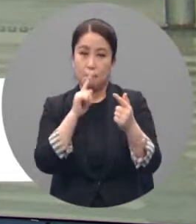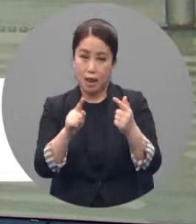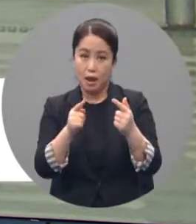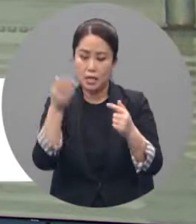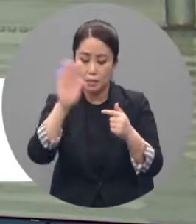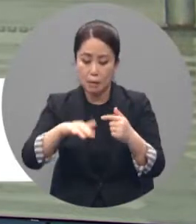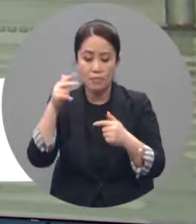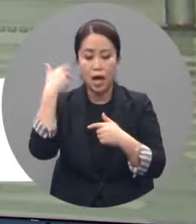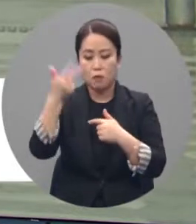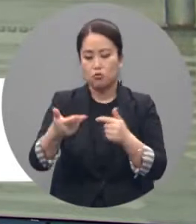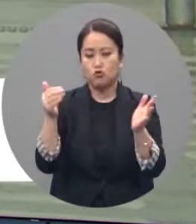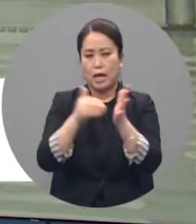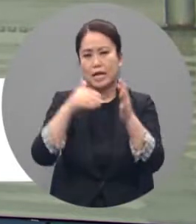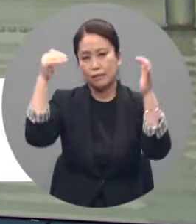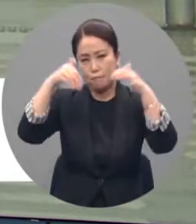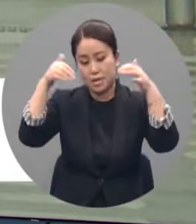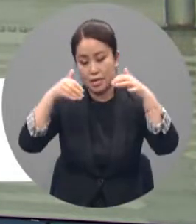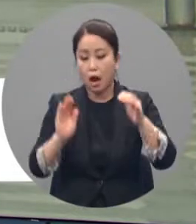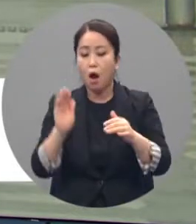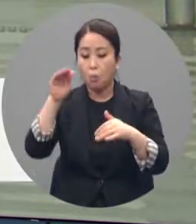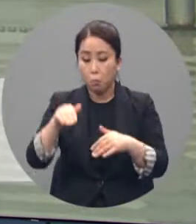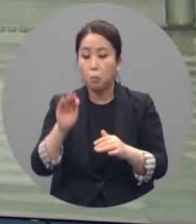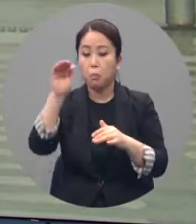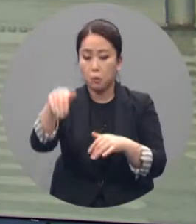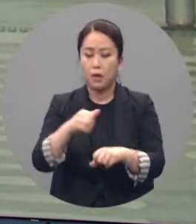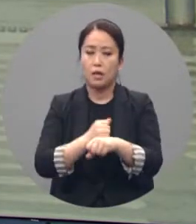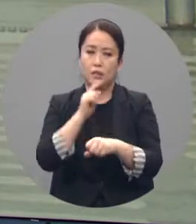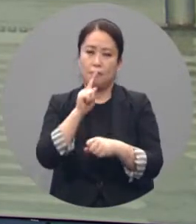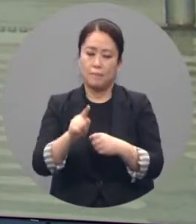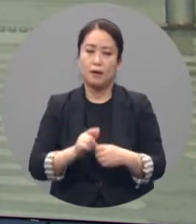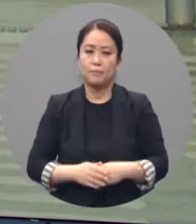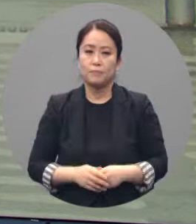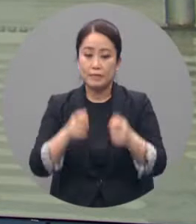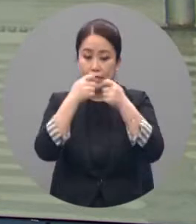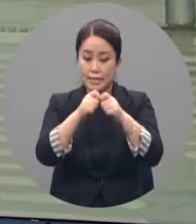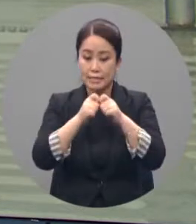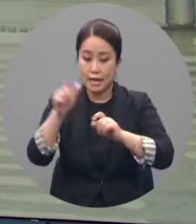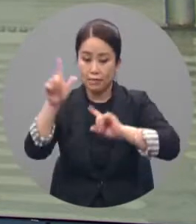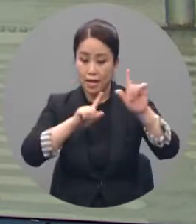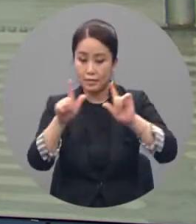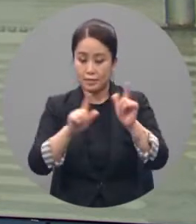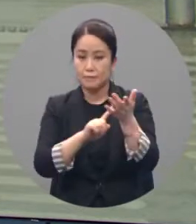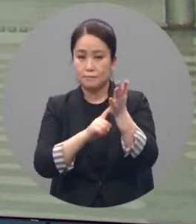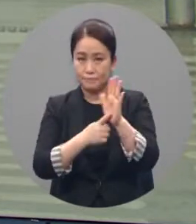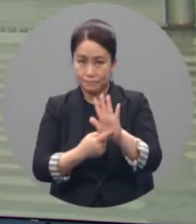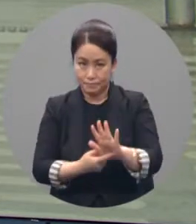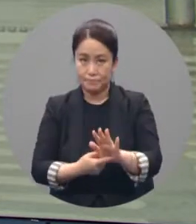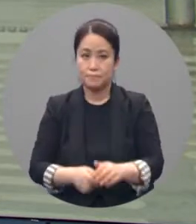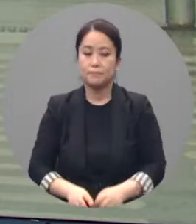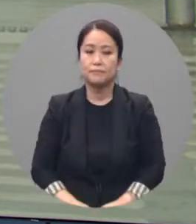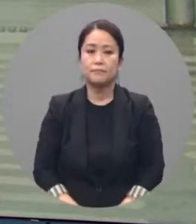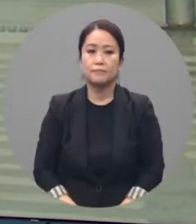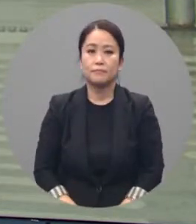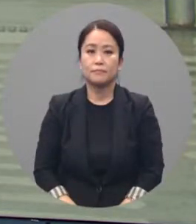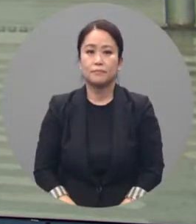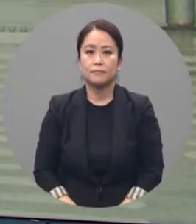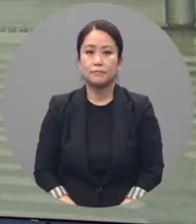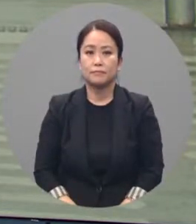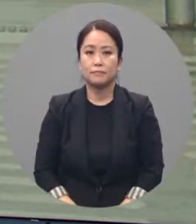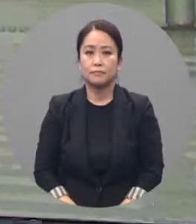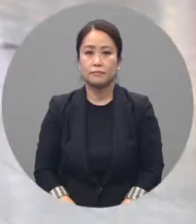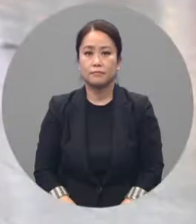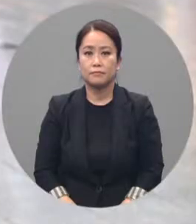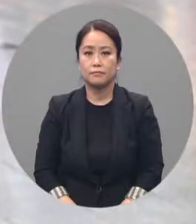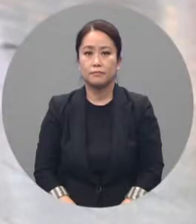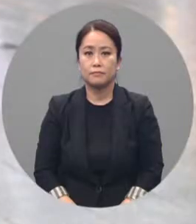다음 주까지는 계속 비가 오락가락한다고 합니다. 자세한 날씨 전망을 정민경 기상캐스터가 전해드립니다.